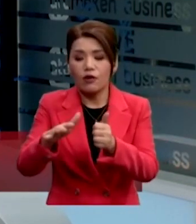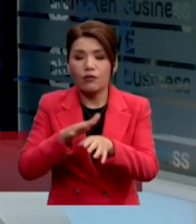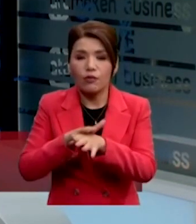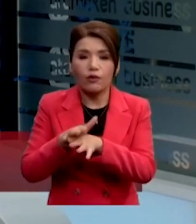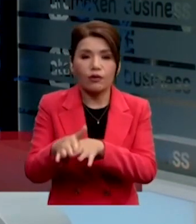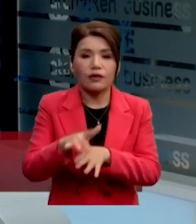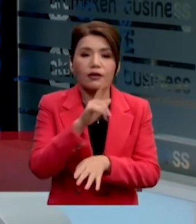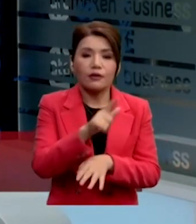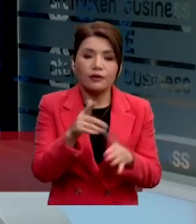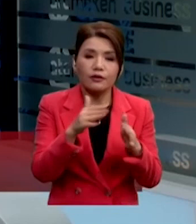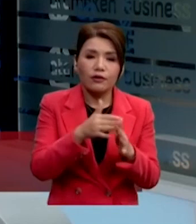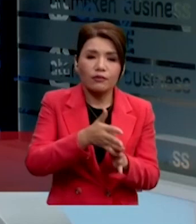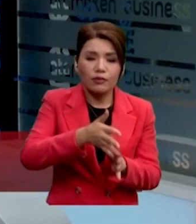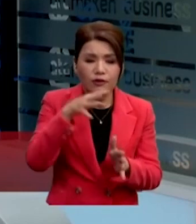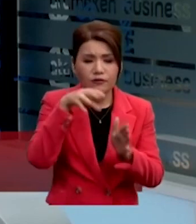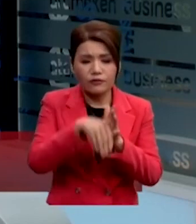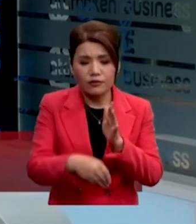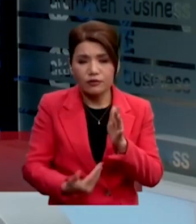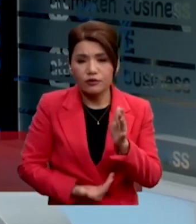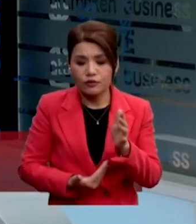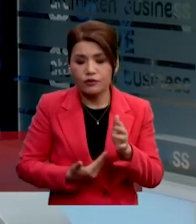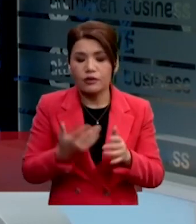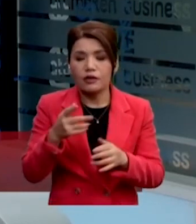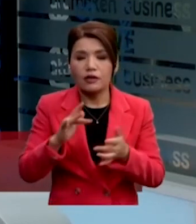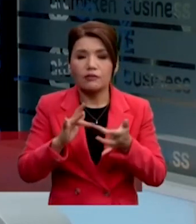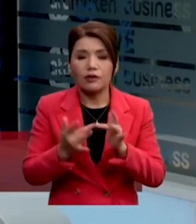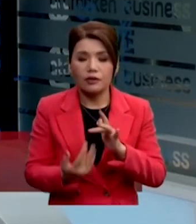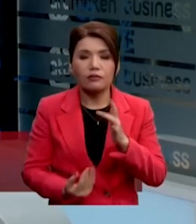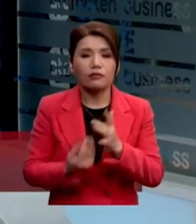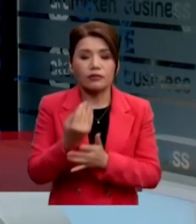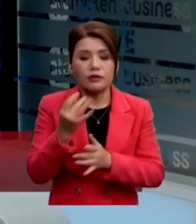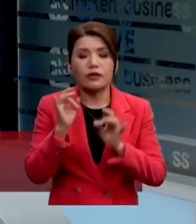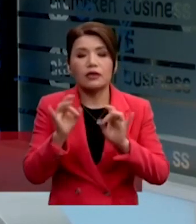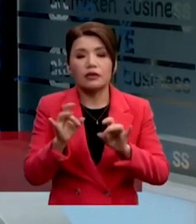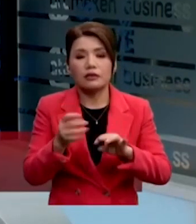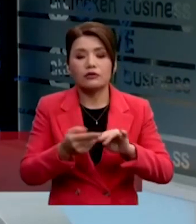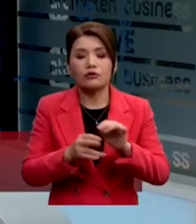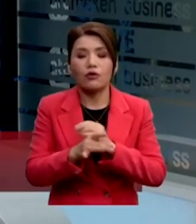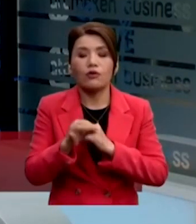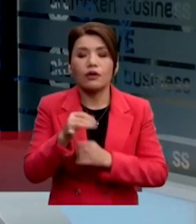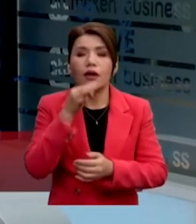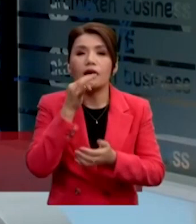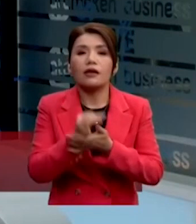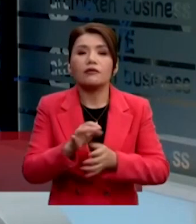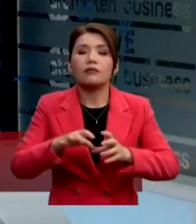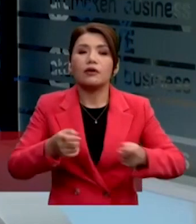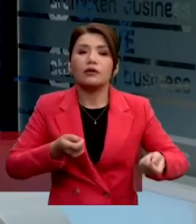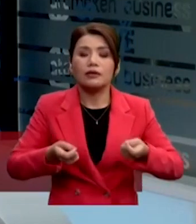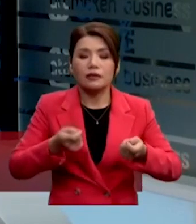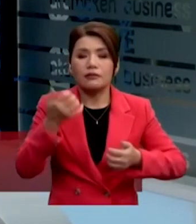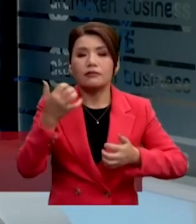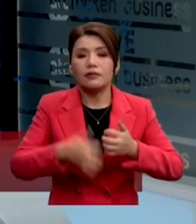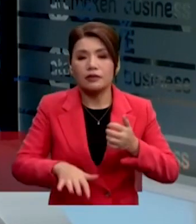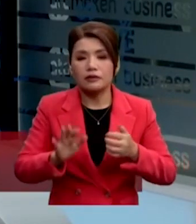ішіндегі және жағалаудағы атшалмандарды әлеуметтік желіге жарыса жариялап жатыр. Ал жауаптылар әзірге әрекетсіз секілді.